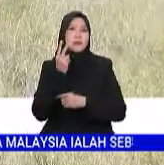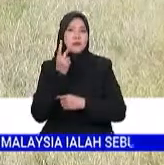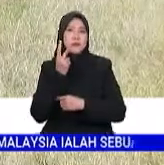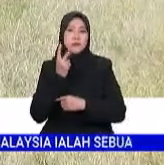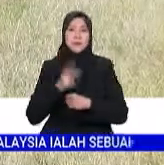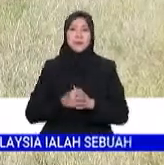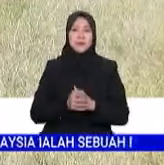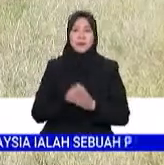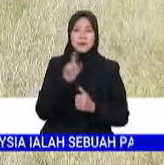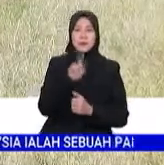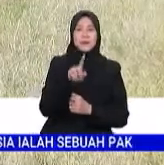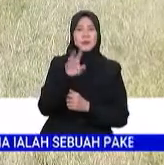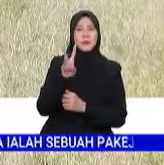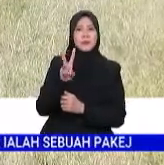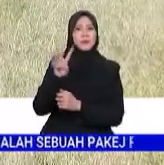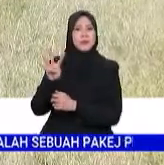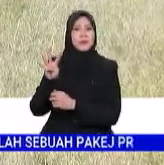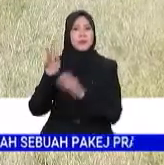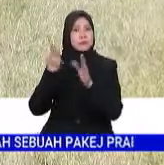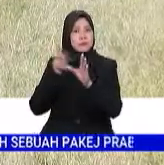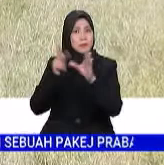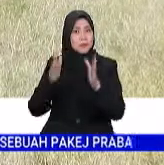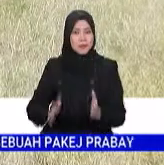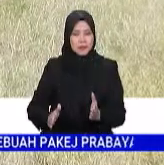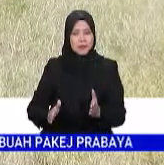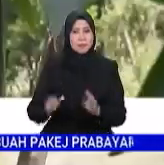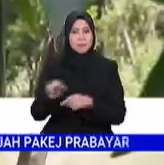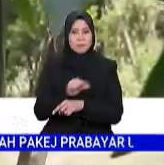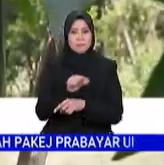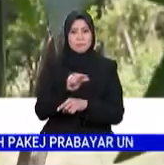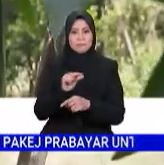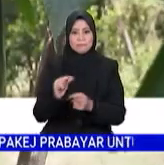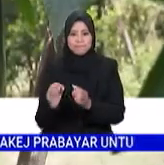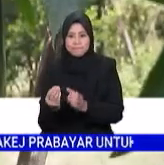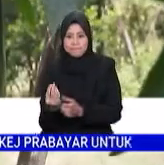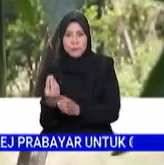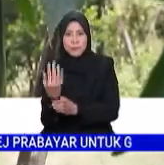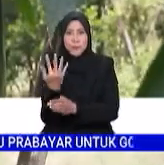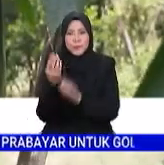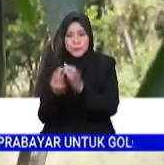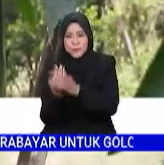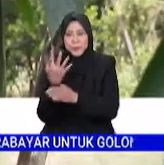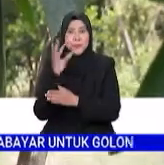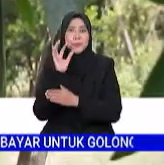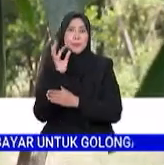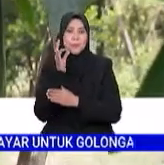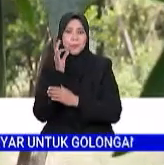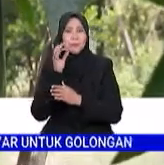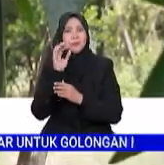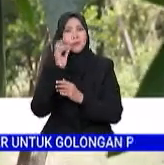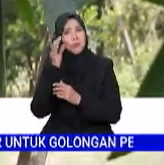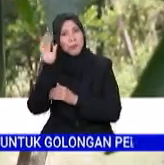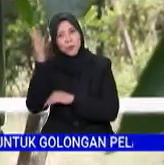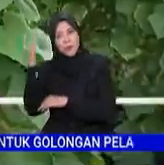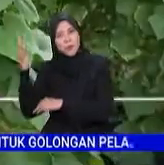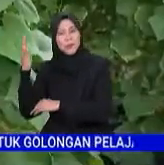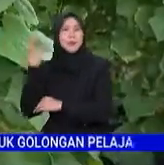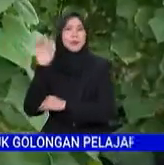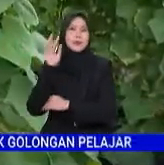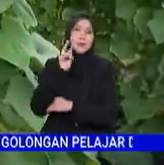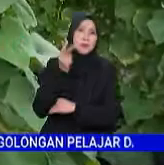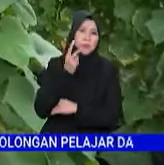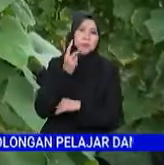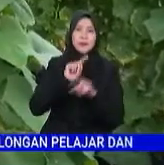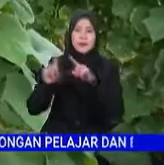Seramai 644 peserta menyertai projek fertigasi di negeri ini. Paling ramai dicatatkan di daerah Setiu dan Marang. Untuk